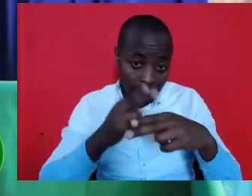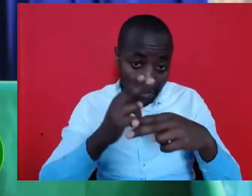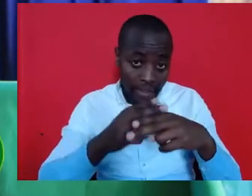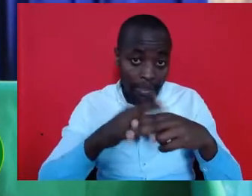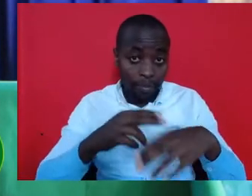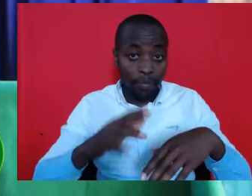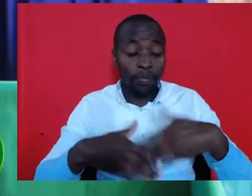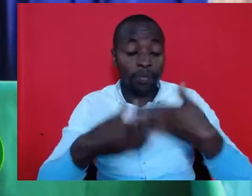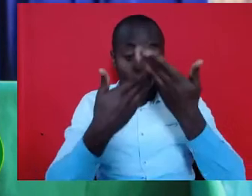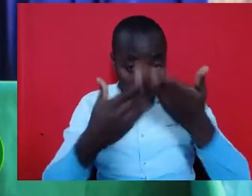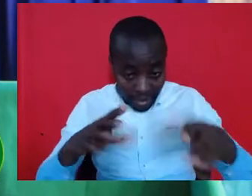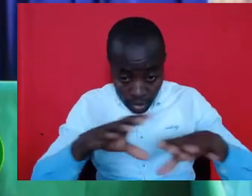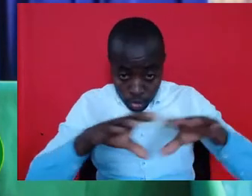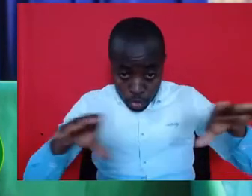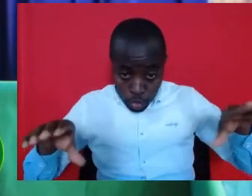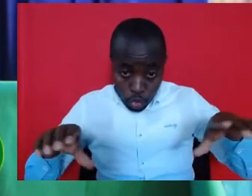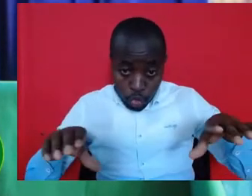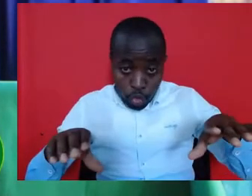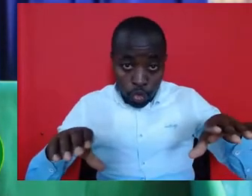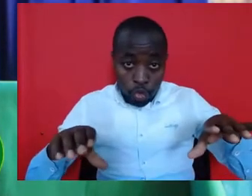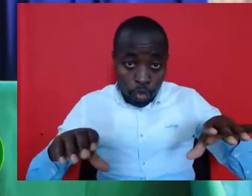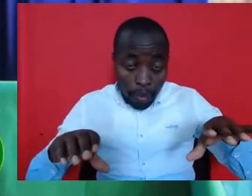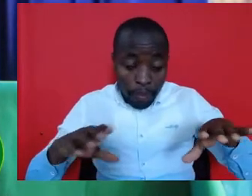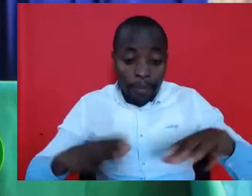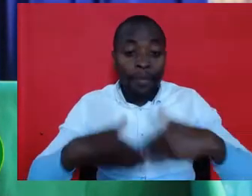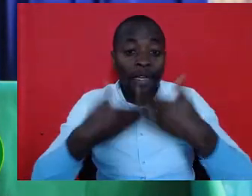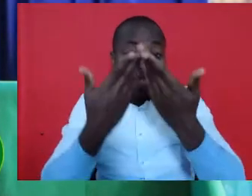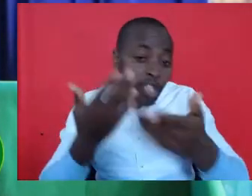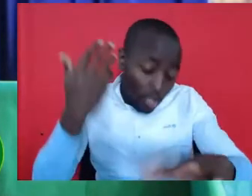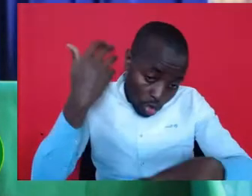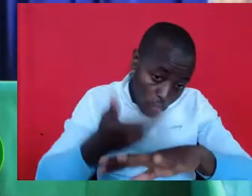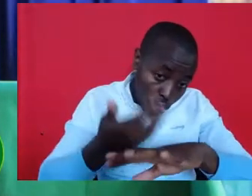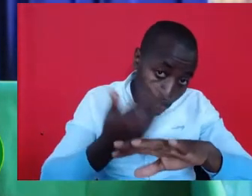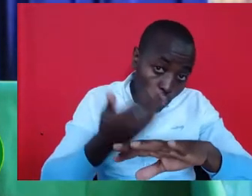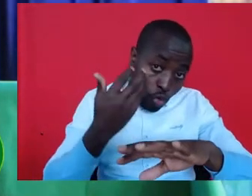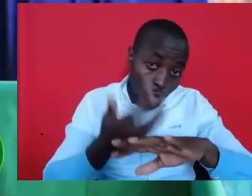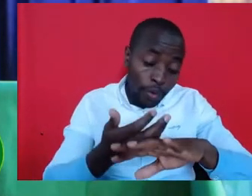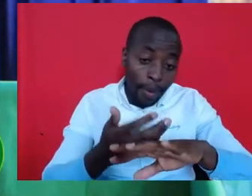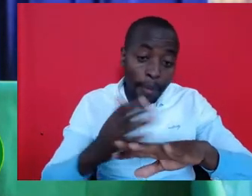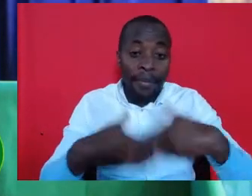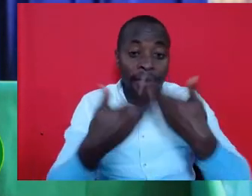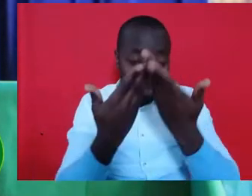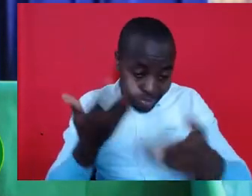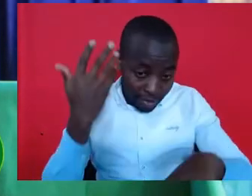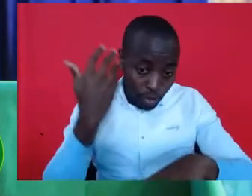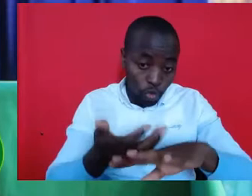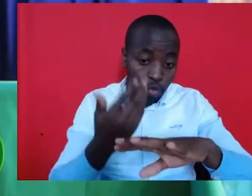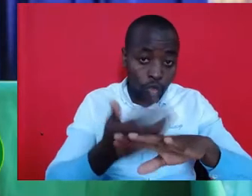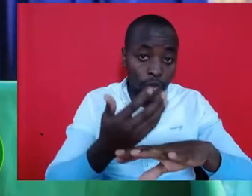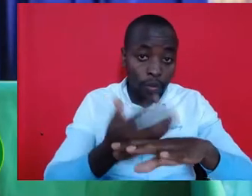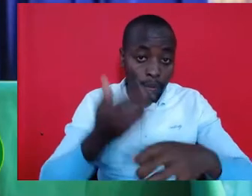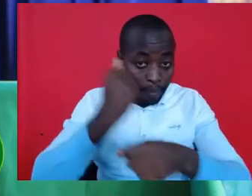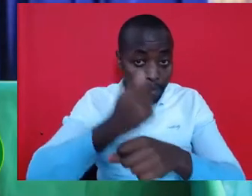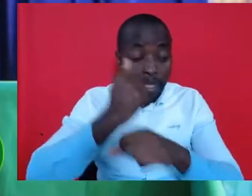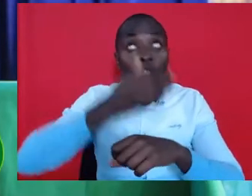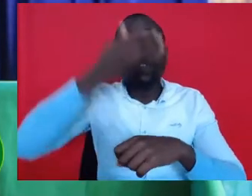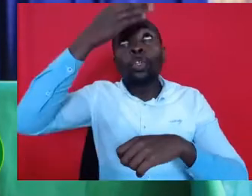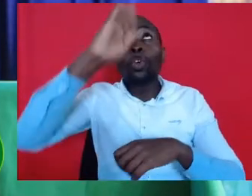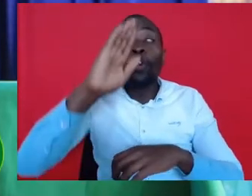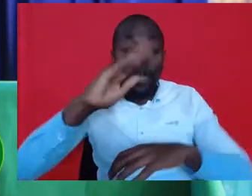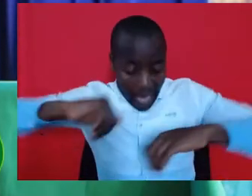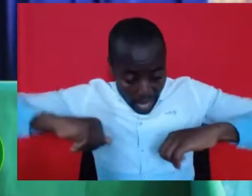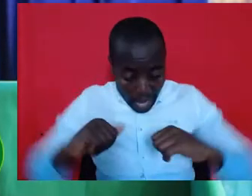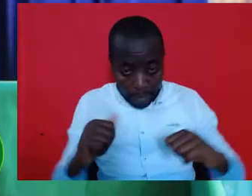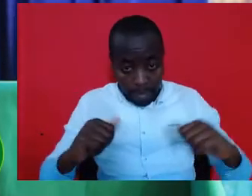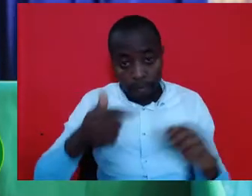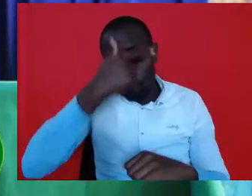kwako, kuleta mawe kwako, kuleta matofari kwako, je, kumfurahisha Mungu? Kwa maana hiyo